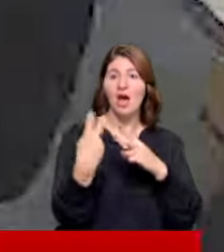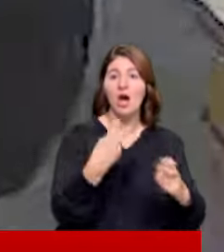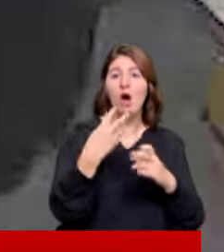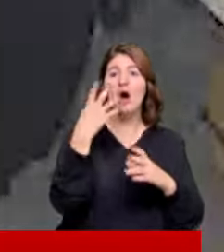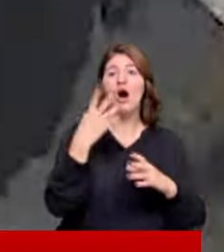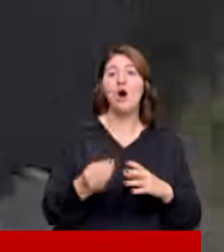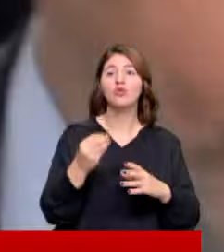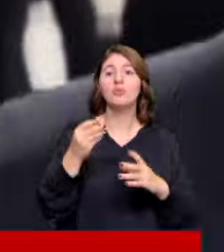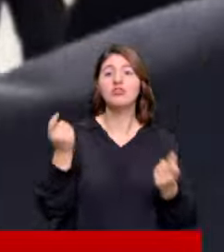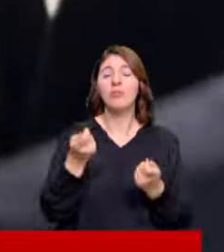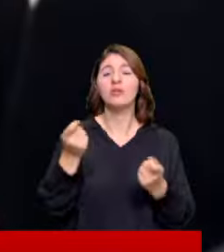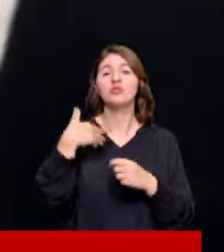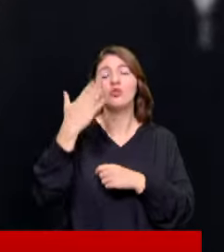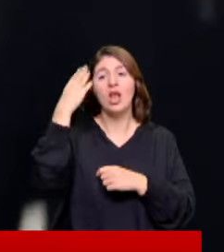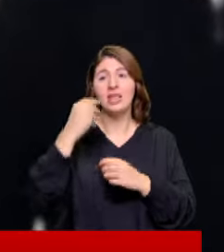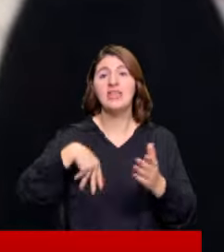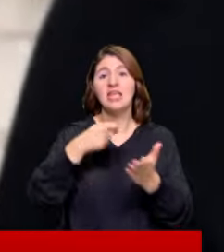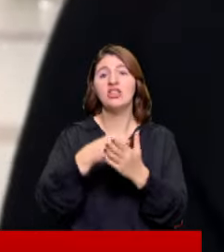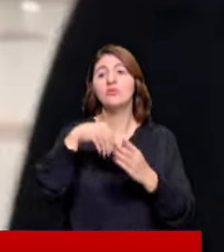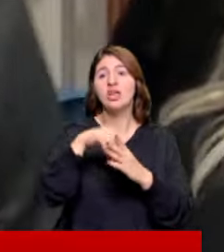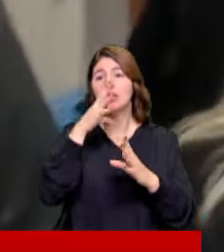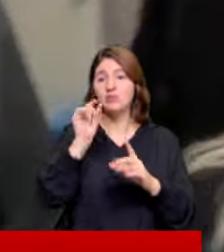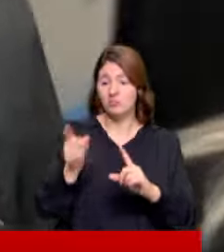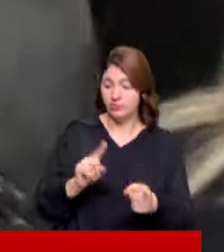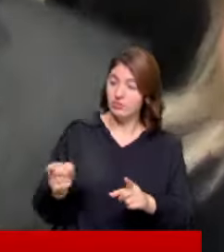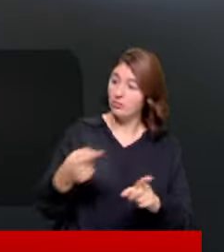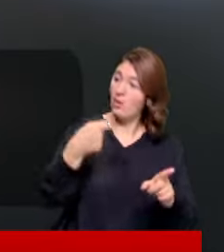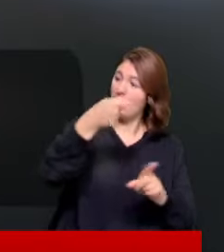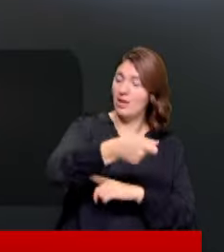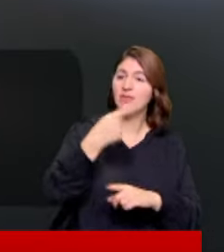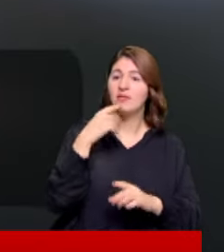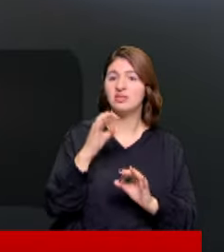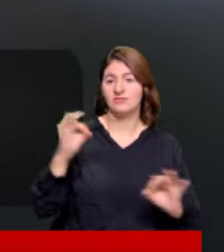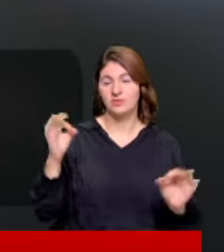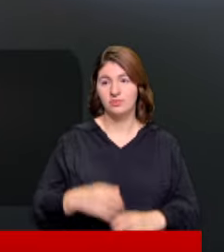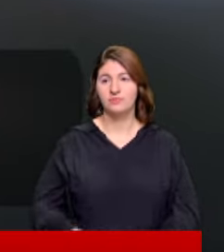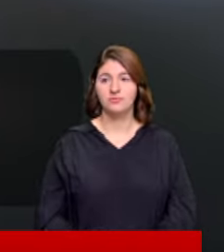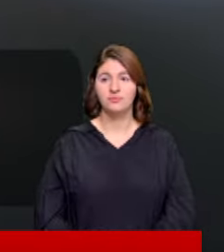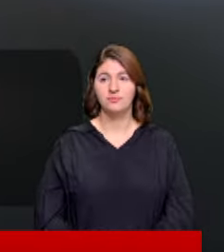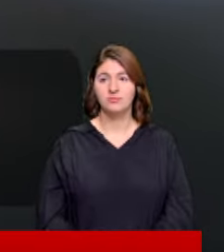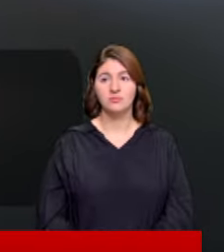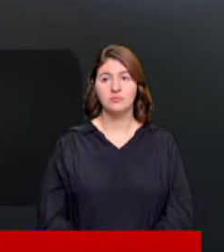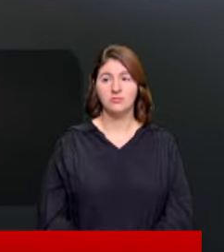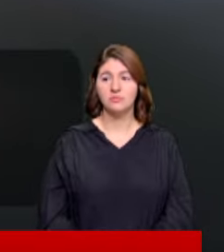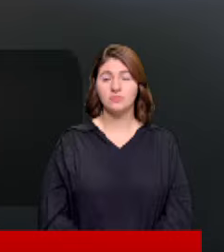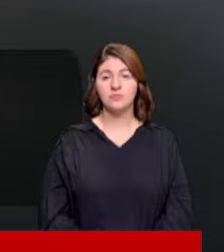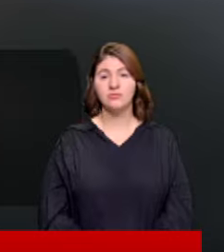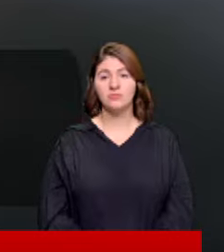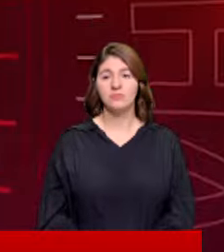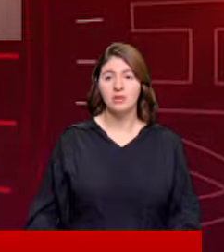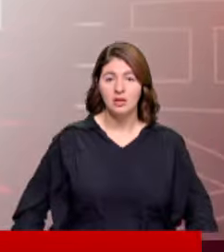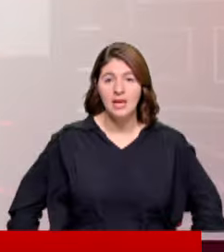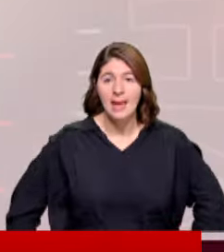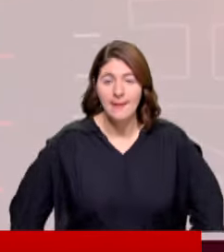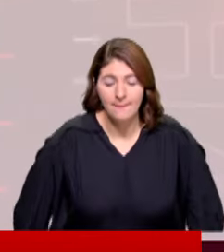sonradan öğrendiğini anlattı. Yatırım için kimseyi yönlendirmediğini savundu. Senden çok rica ediyorum. Onların senetlerine ilgili lütfen hiçbir şey